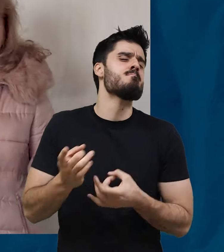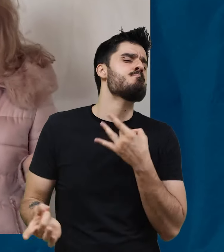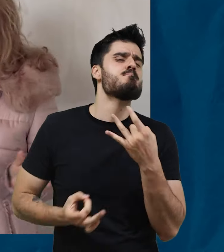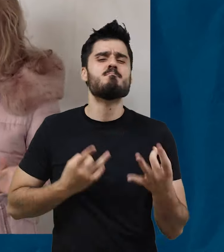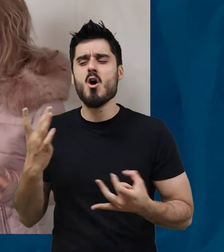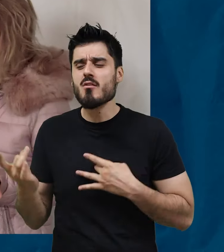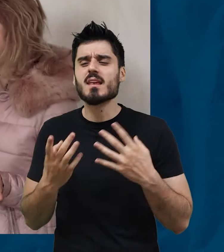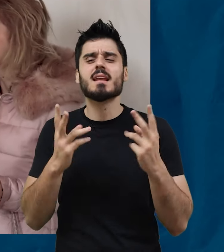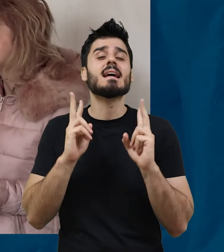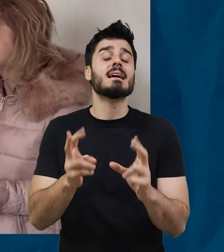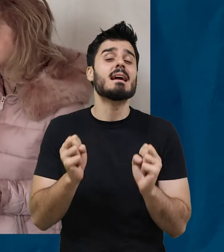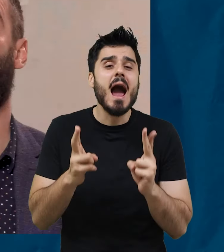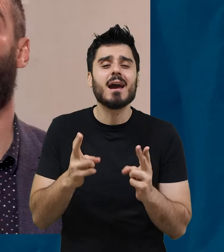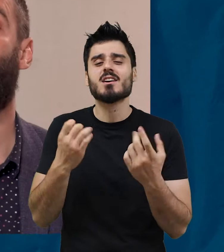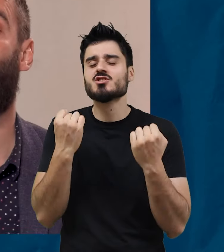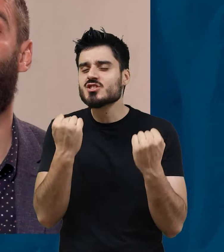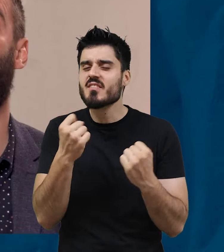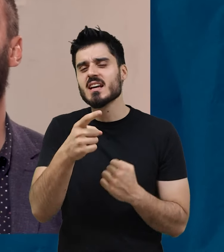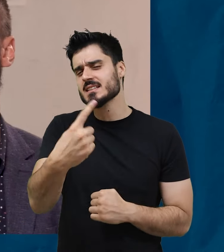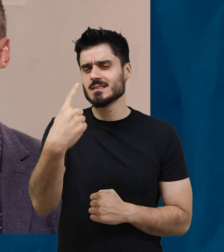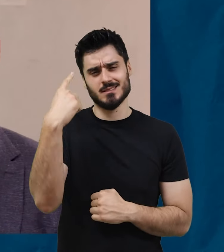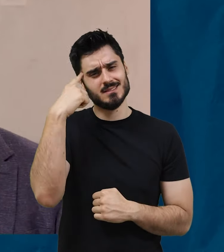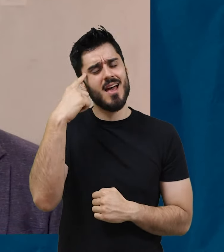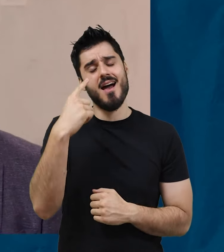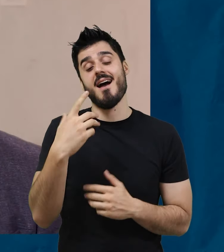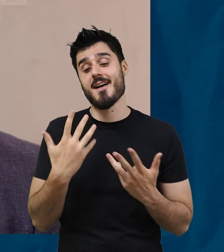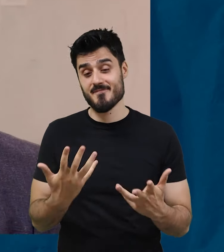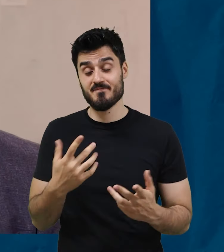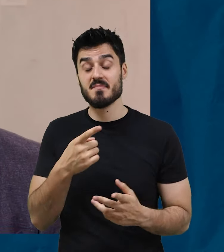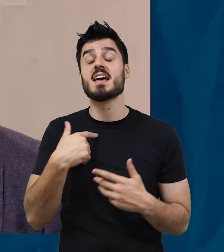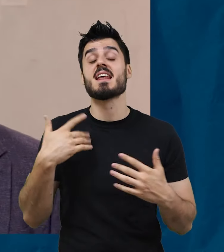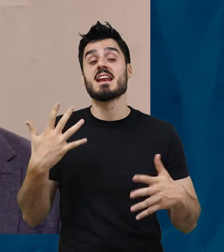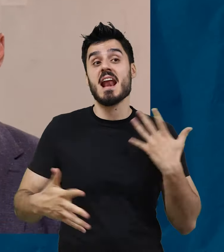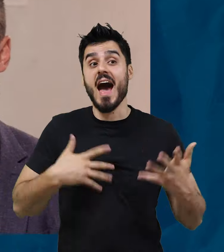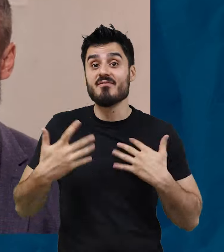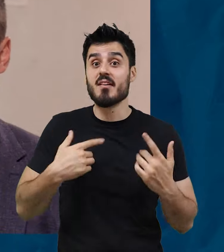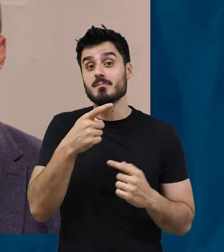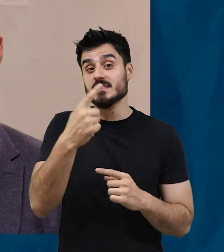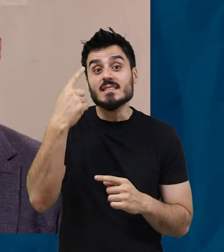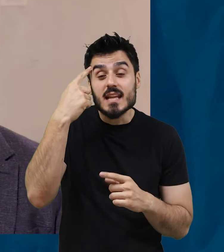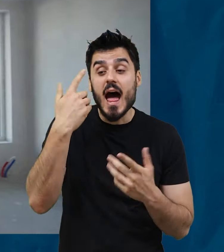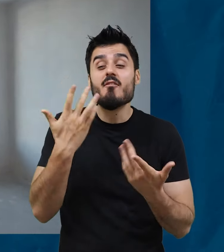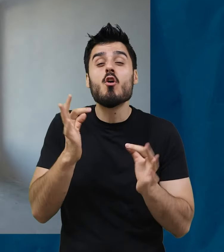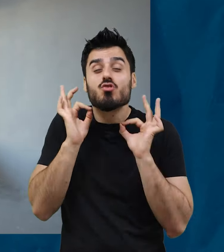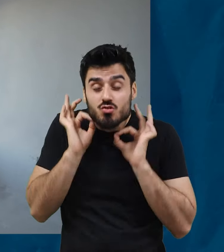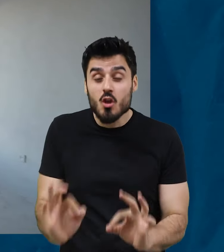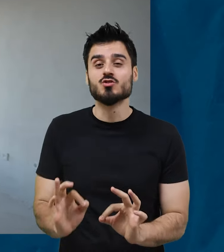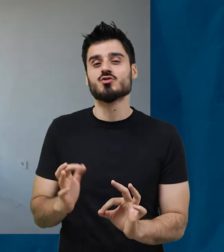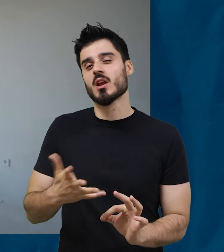се живее в днешно време. Харесва ми това, че имат гледна точка и посока какво трябва да стане тук.